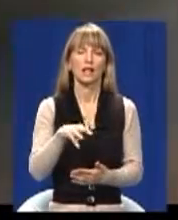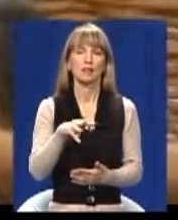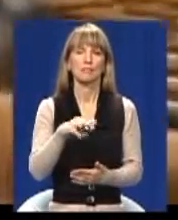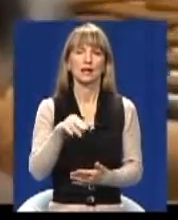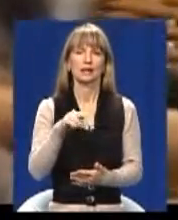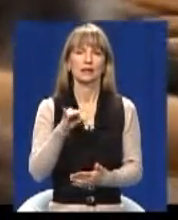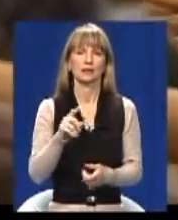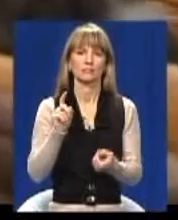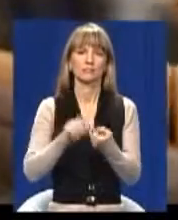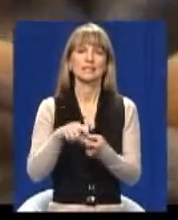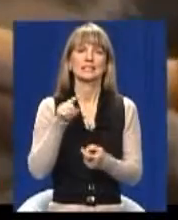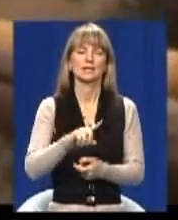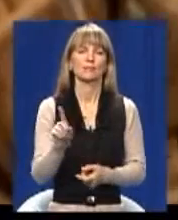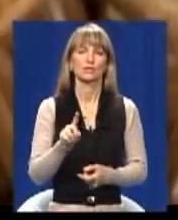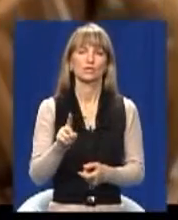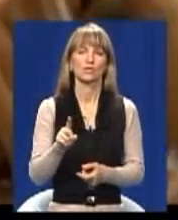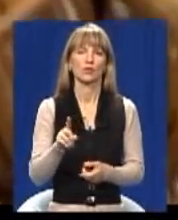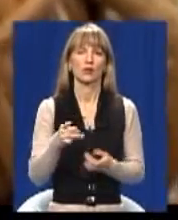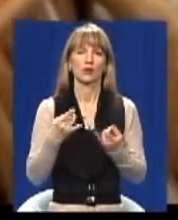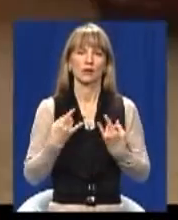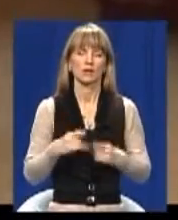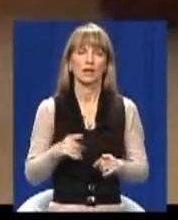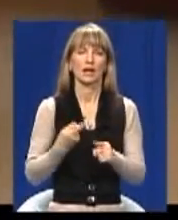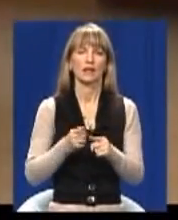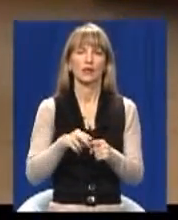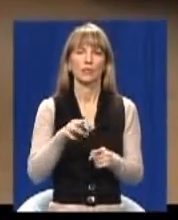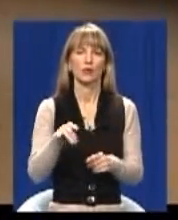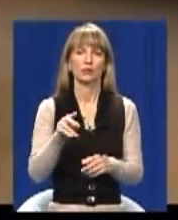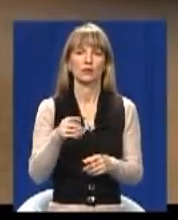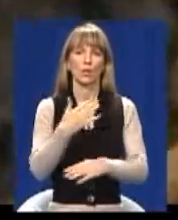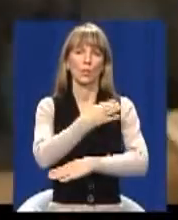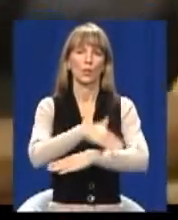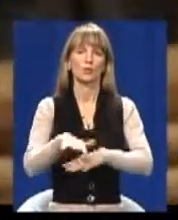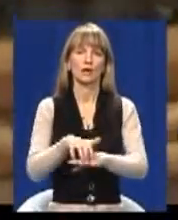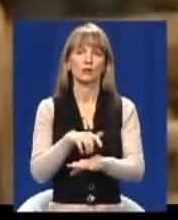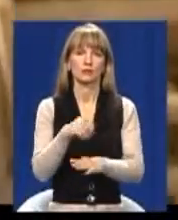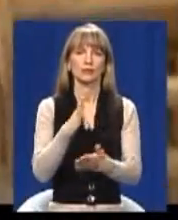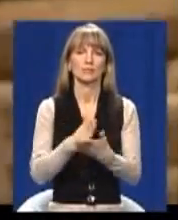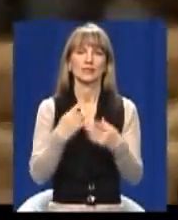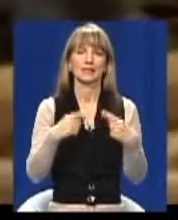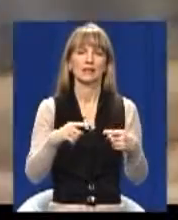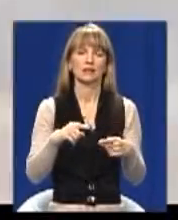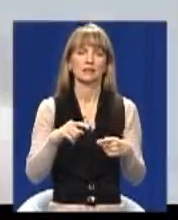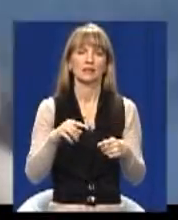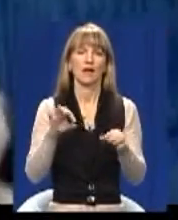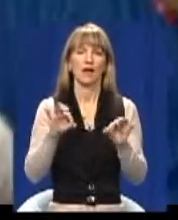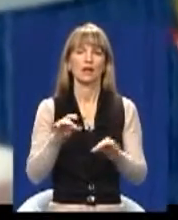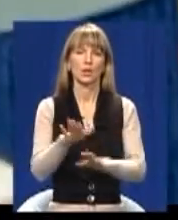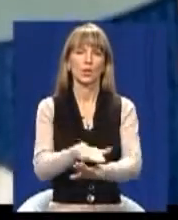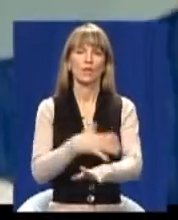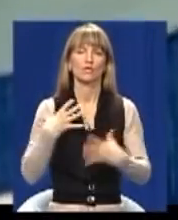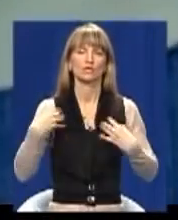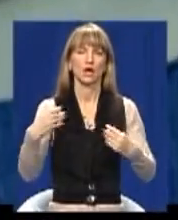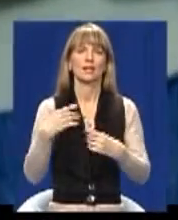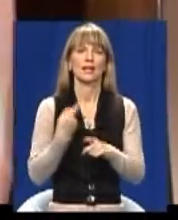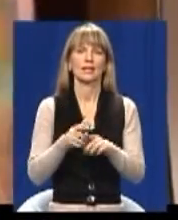пов'язано у створенні породи з тим, що виведення рогамафенів взяли вуличні звичайні коти. Вони мають різний окрас та довгу шерсть.